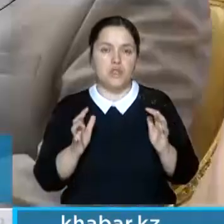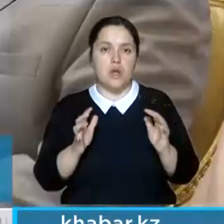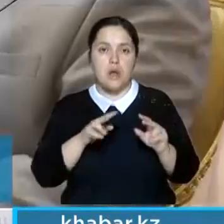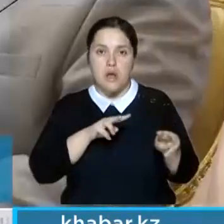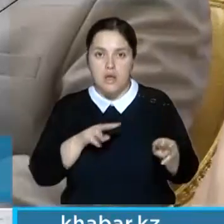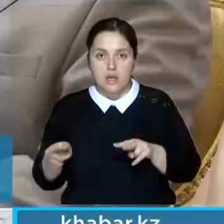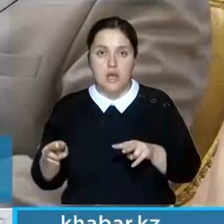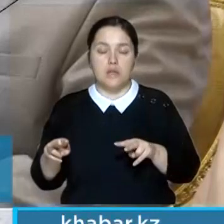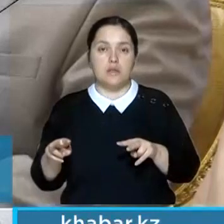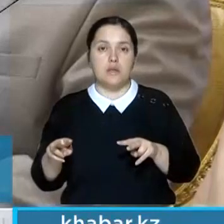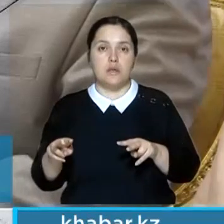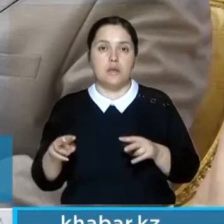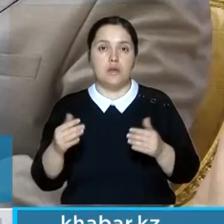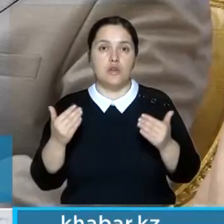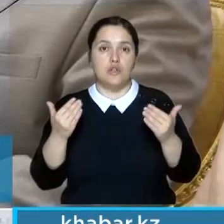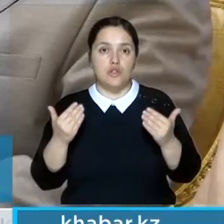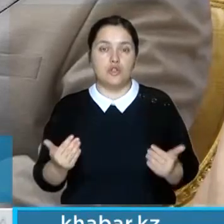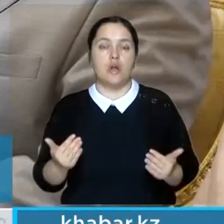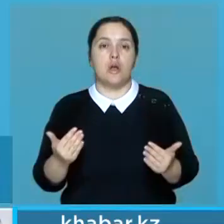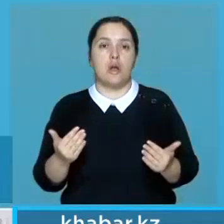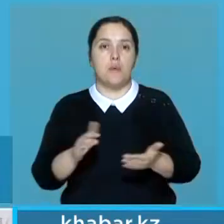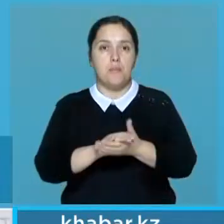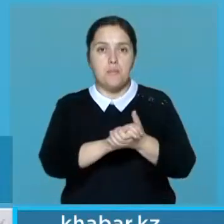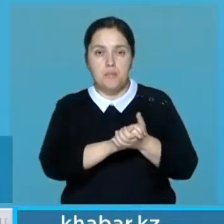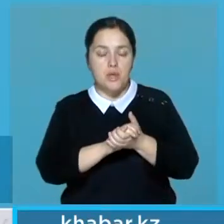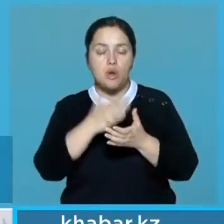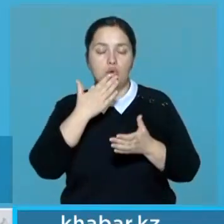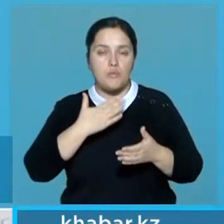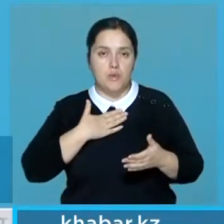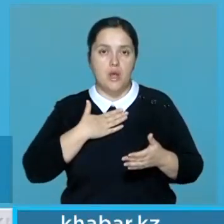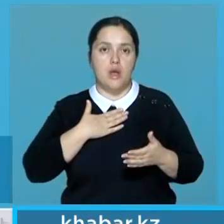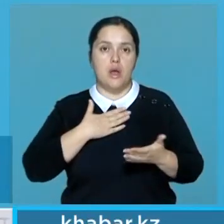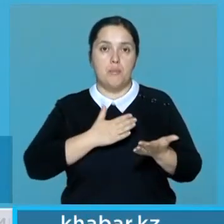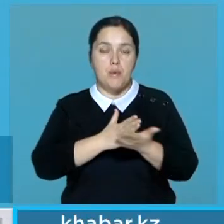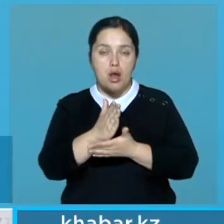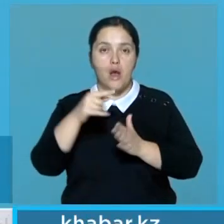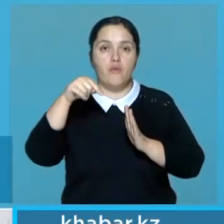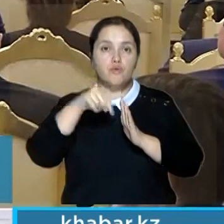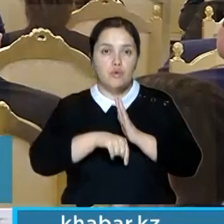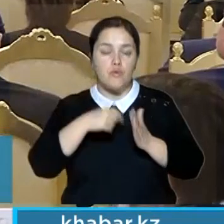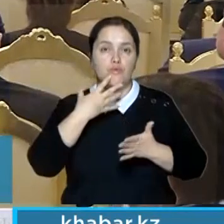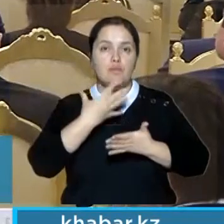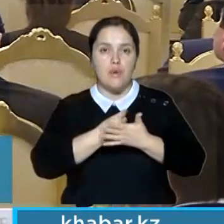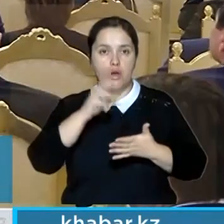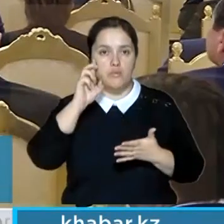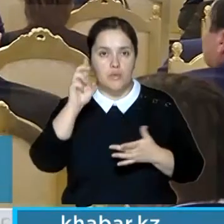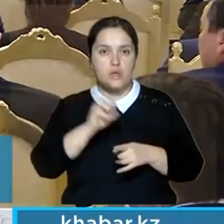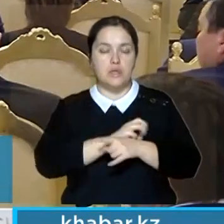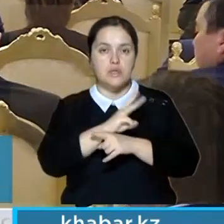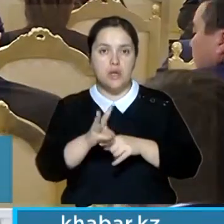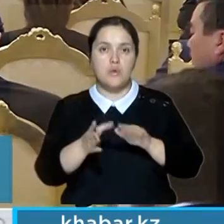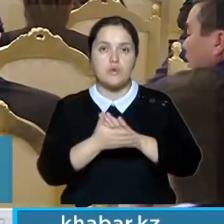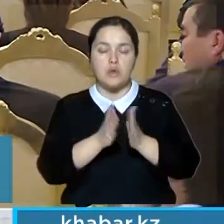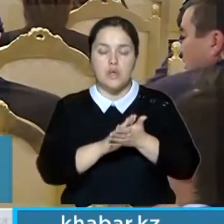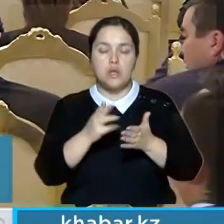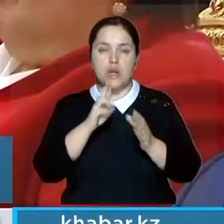Для этого в стране проводится взвешенная миролюбивая внешняя политика, а внутри самого государства создаются все условия